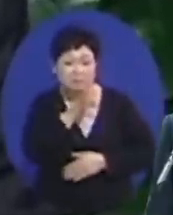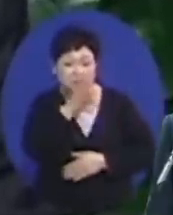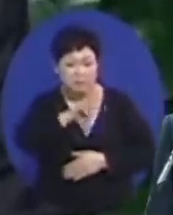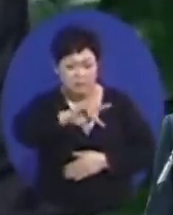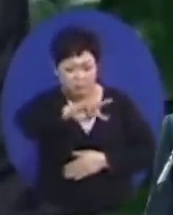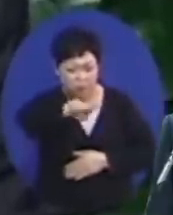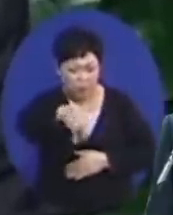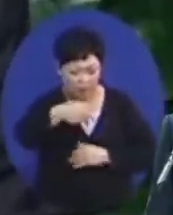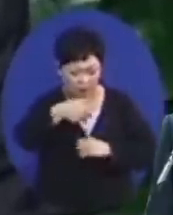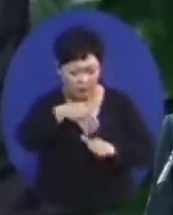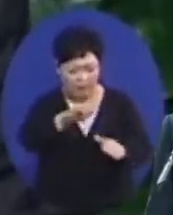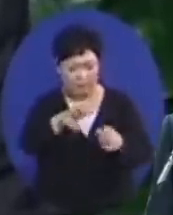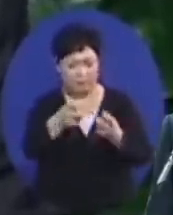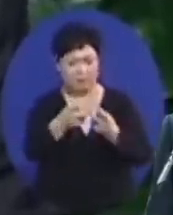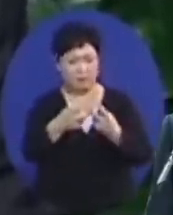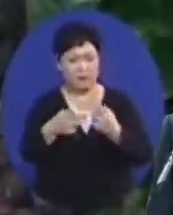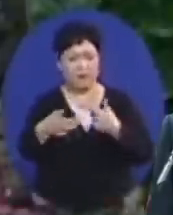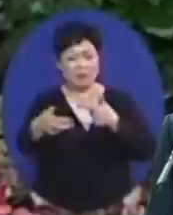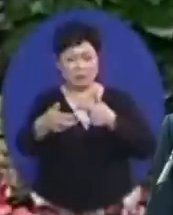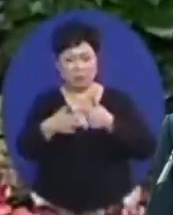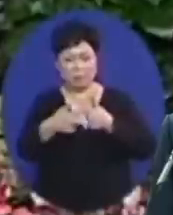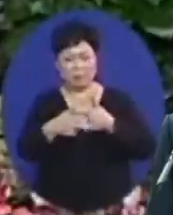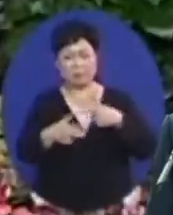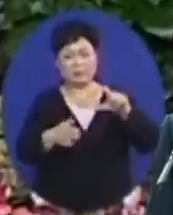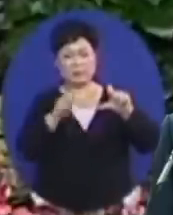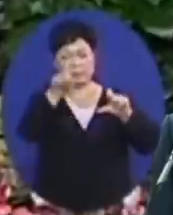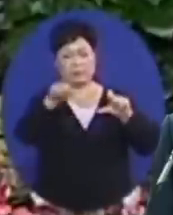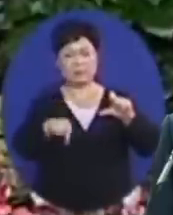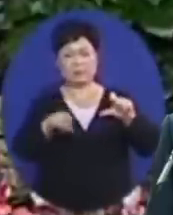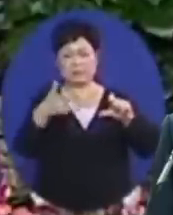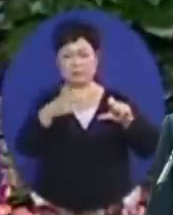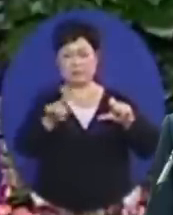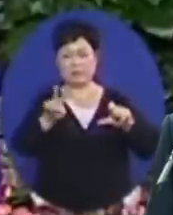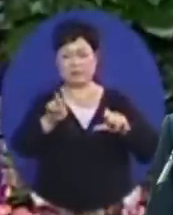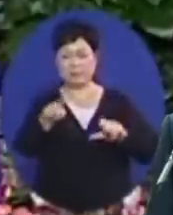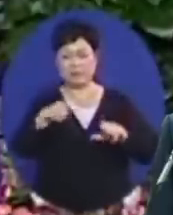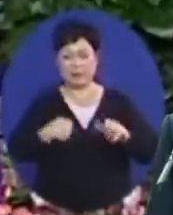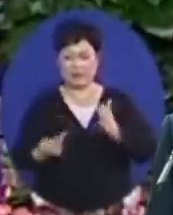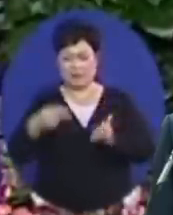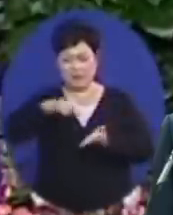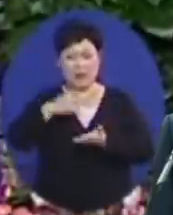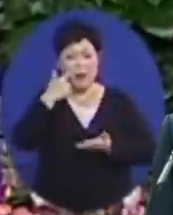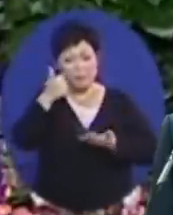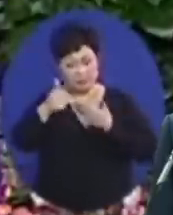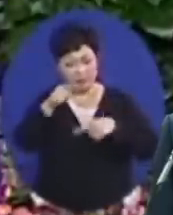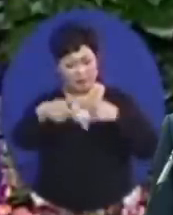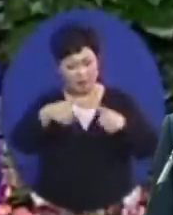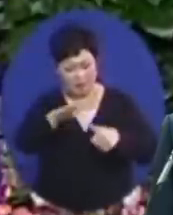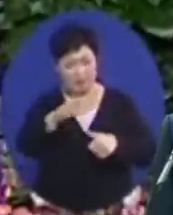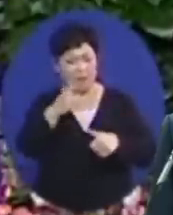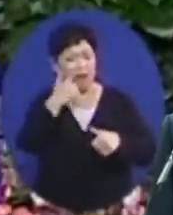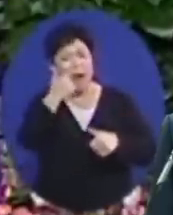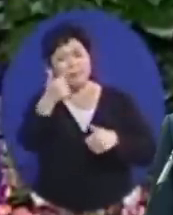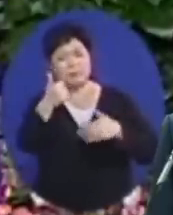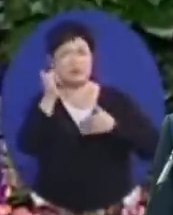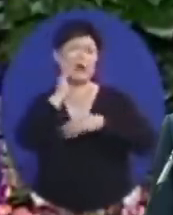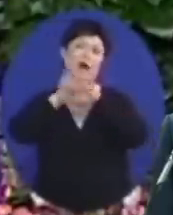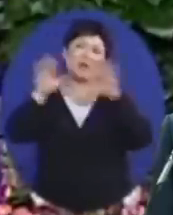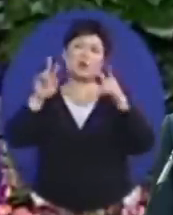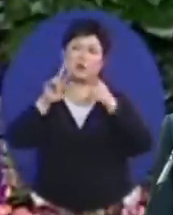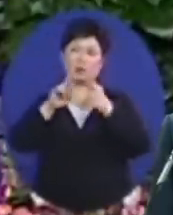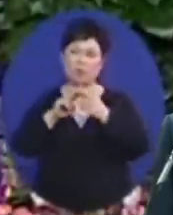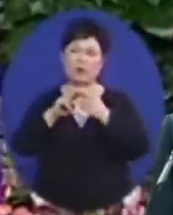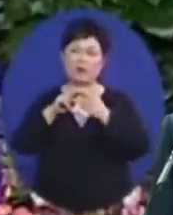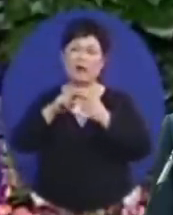돌아갈 수밖에 없었습니다. 누가복음 15장 18절로 21절에 보면, 내가 일어나 아버지께 가서 이르기를, 아버지, 내가 하늘과 아버지께